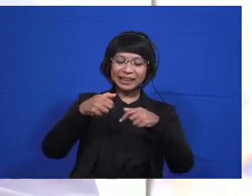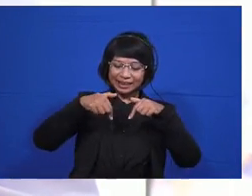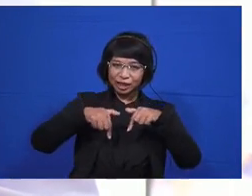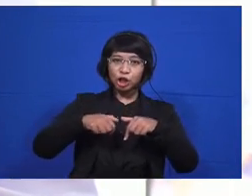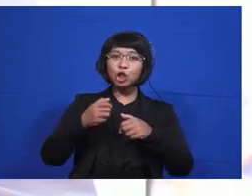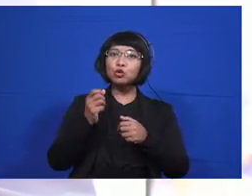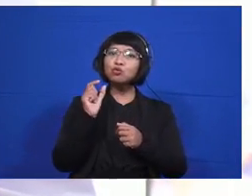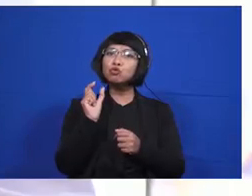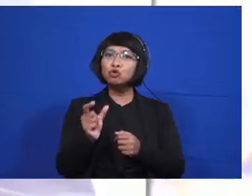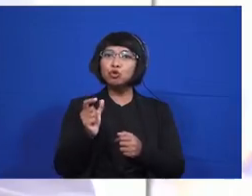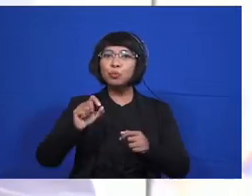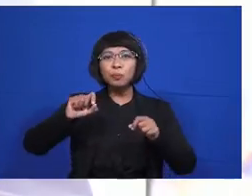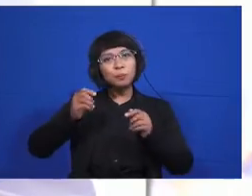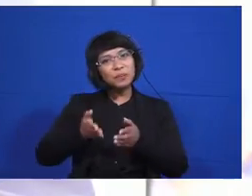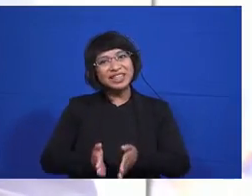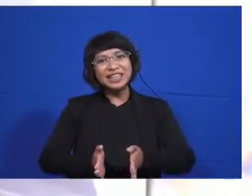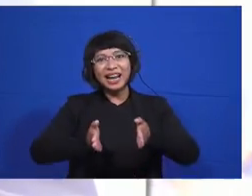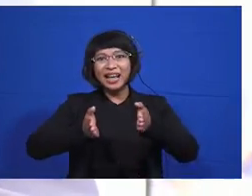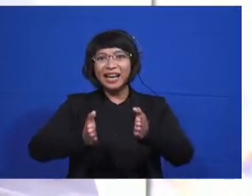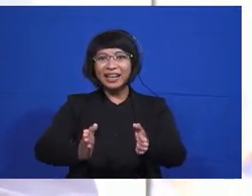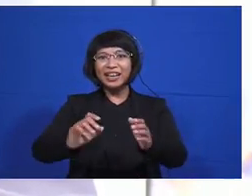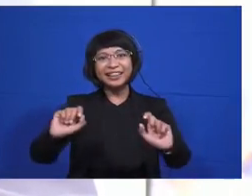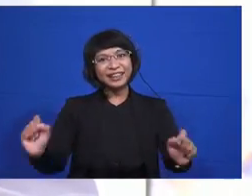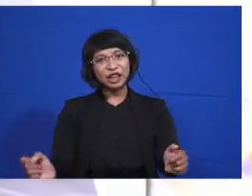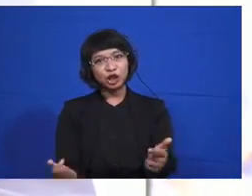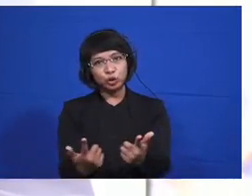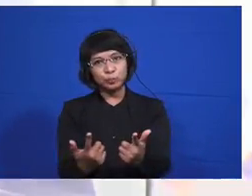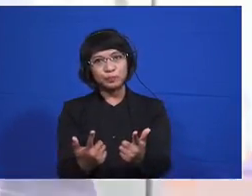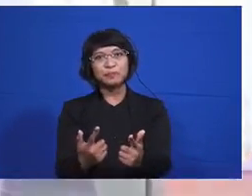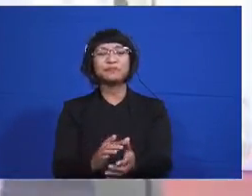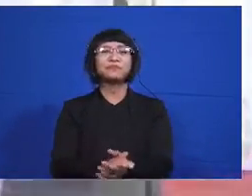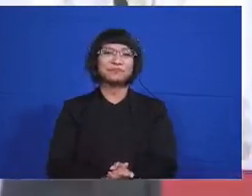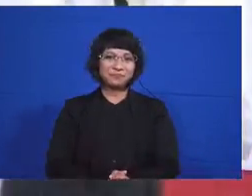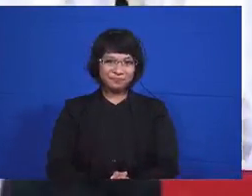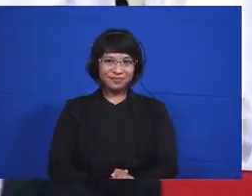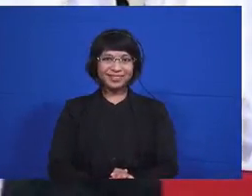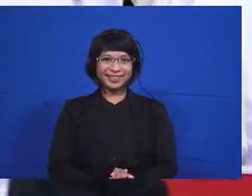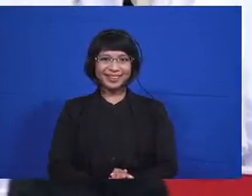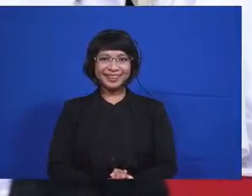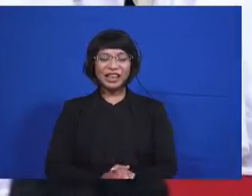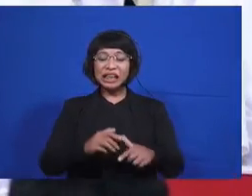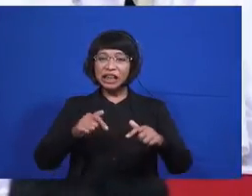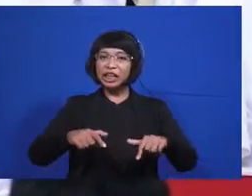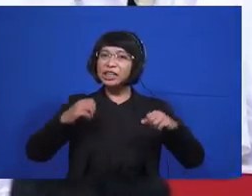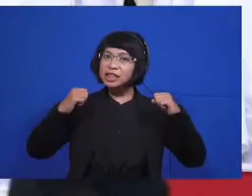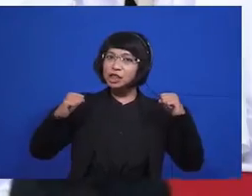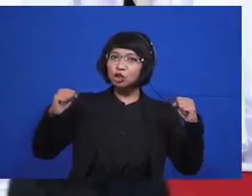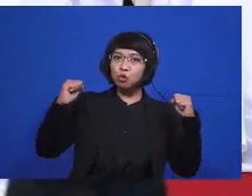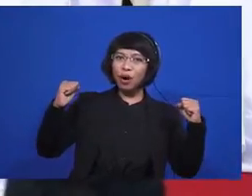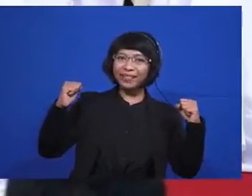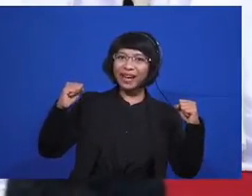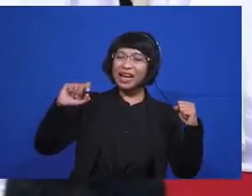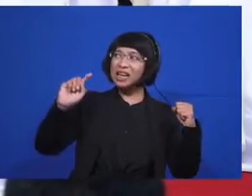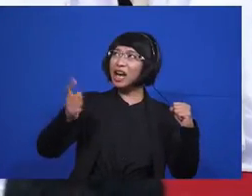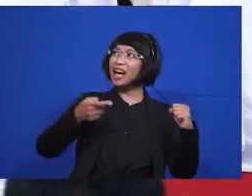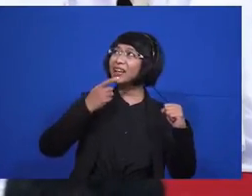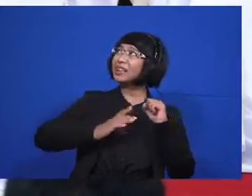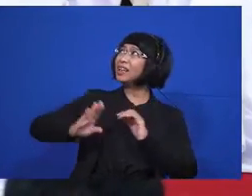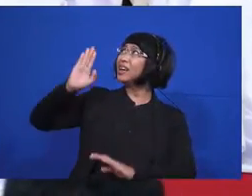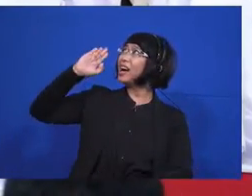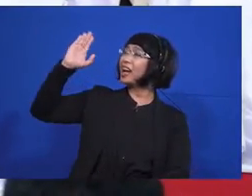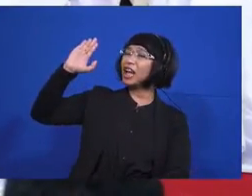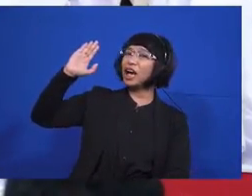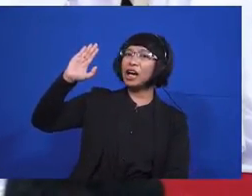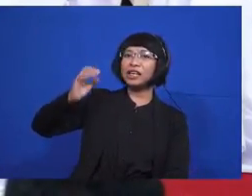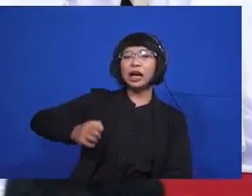yang saya sedang jalani saat ini. Jadi roh-roh itu, kekuatan-kekuatan itu dari Allah sendiri yang menyentuh saya,